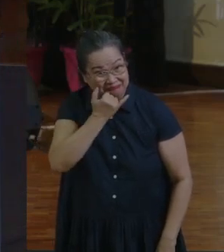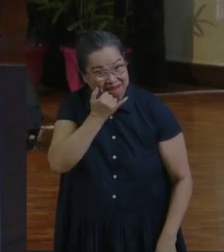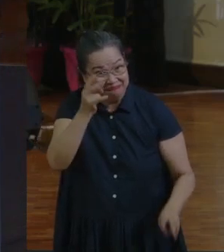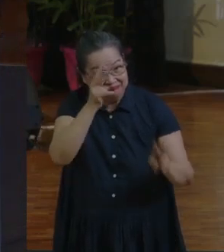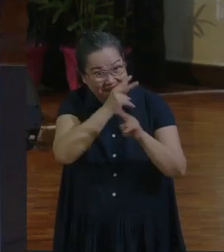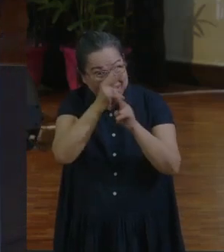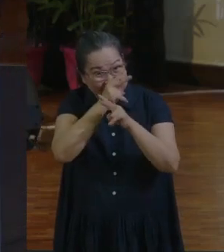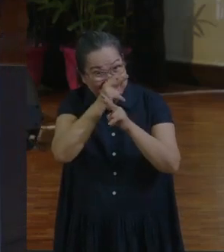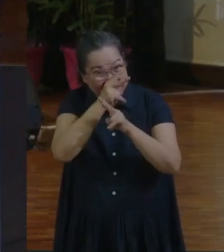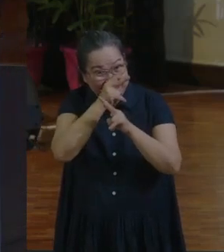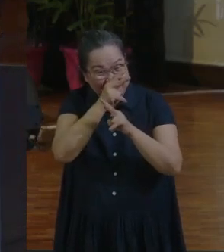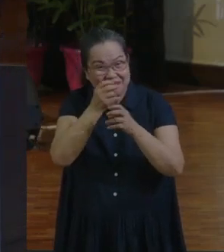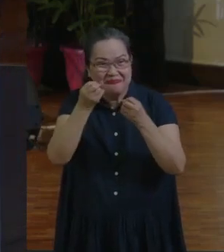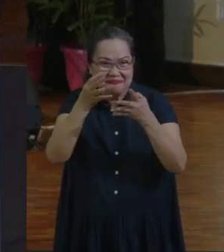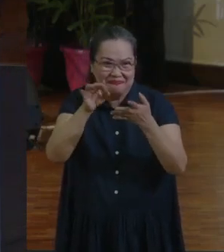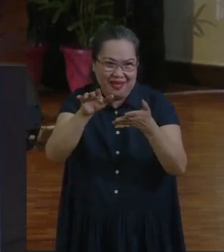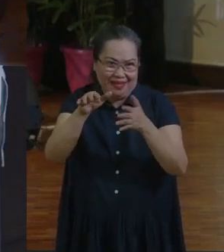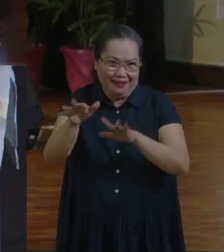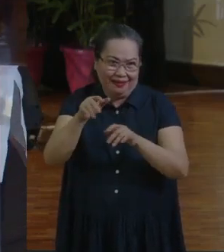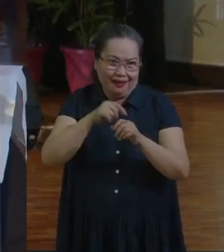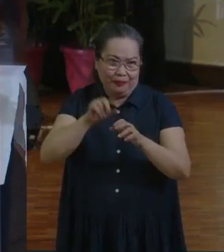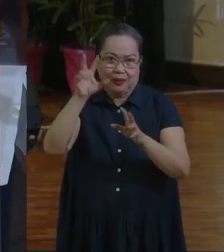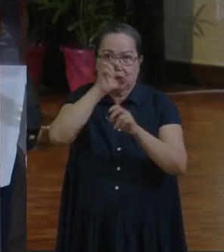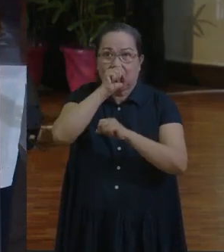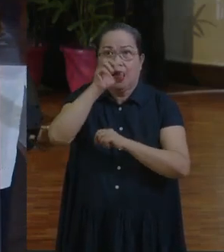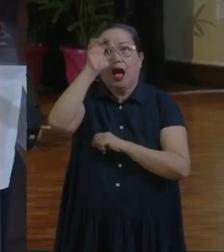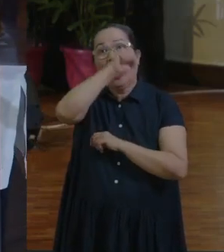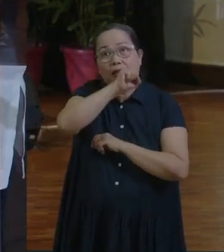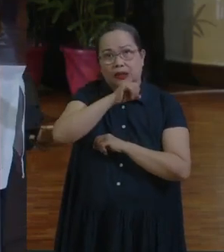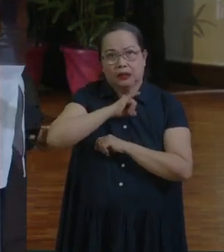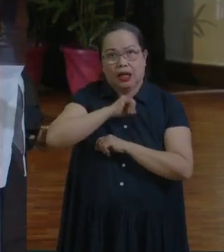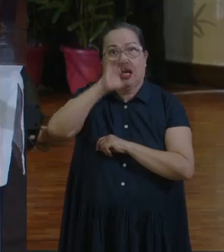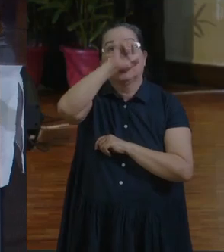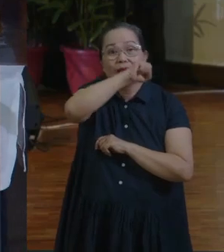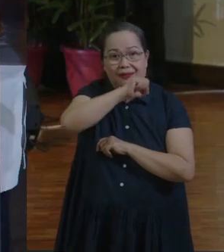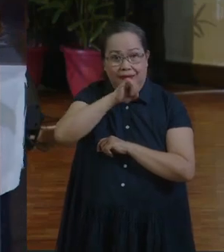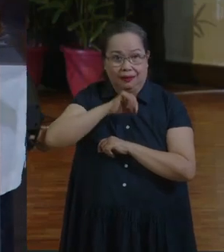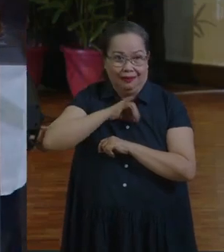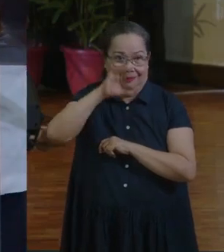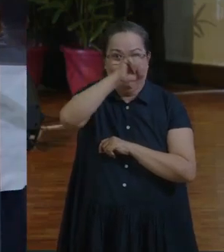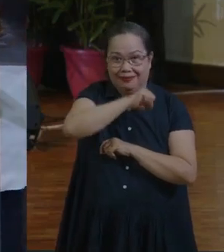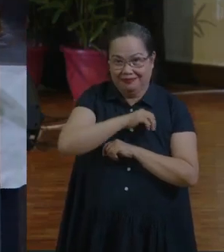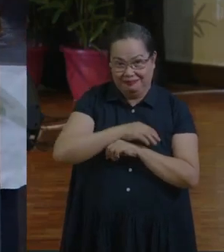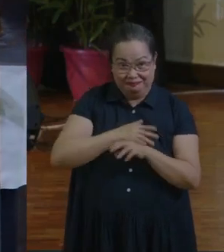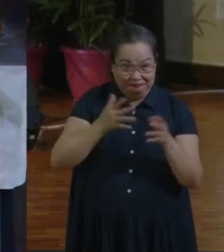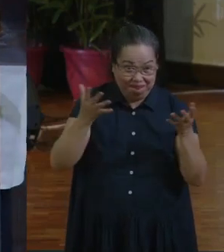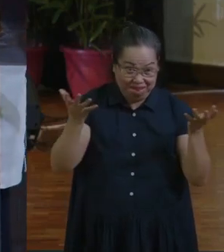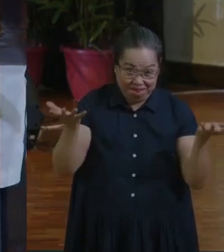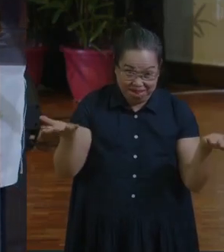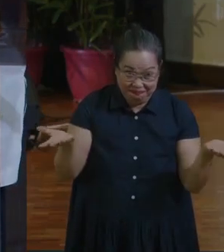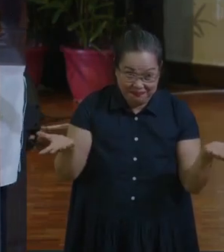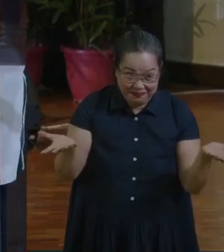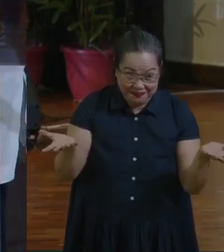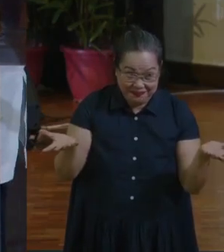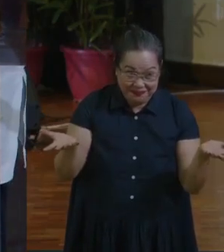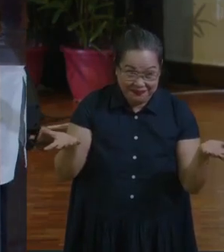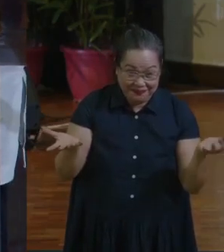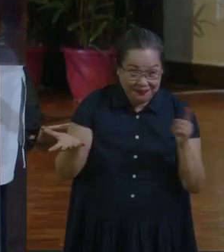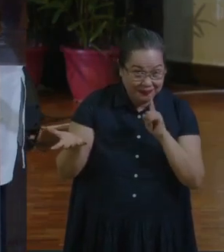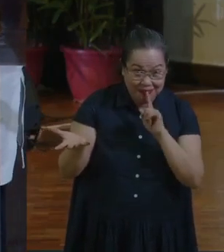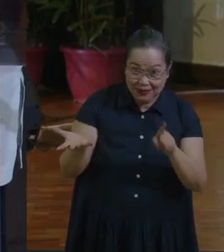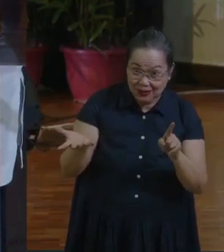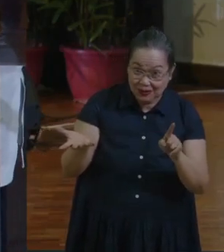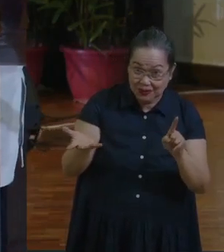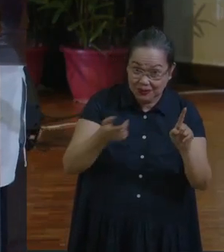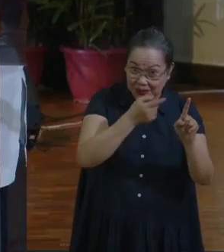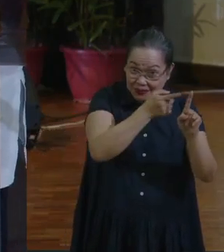maraming namamatay sa akala. No? Siya ba'y nagkamali? Siya ba talaga